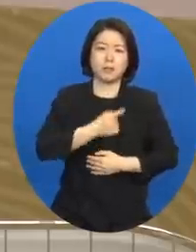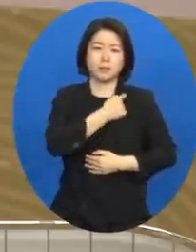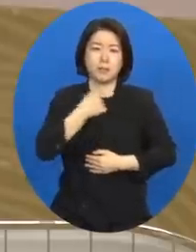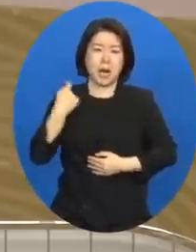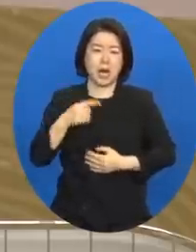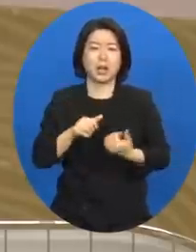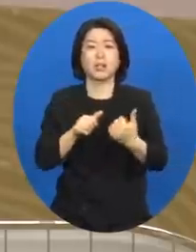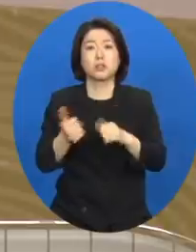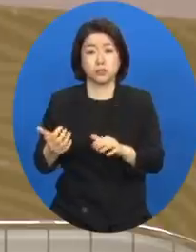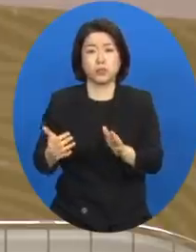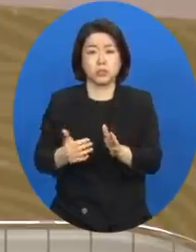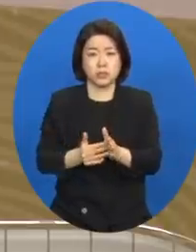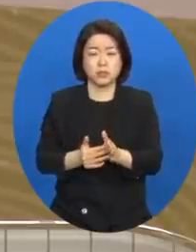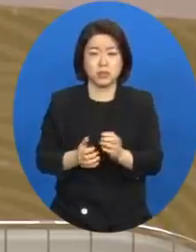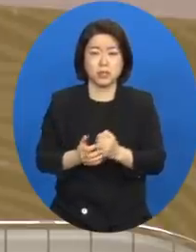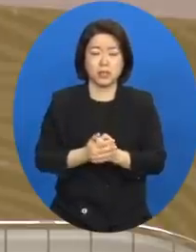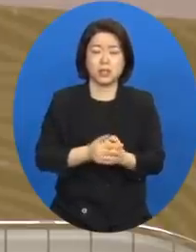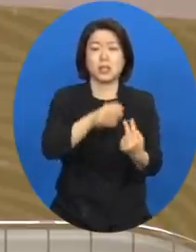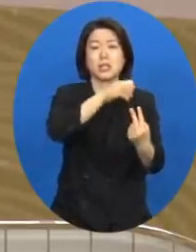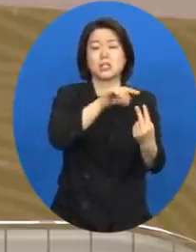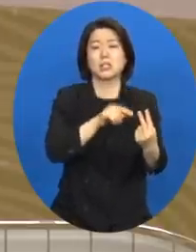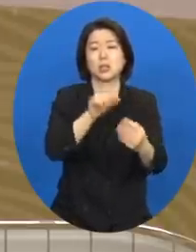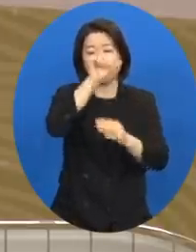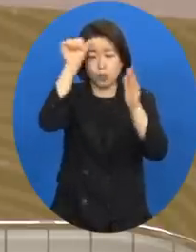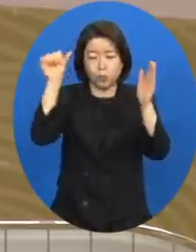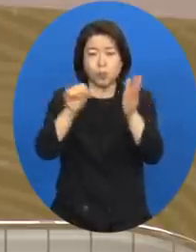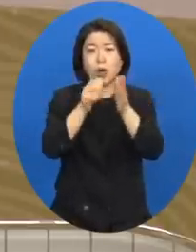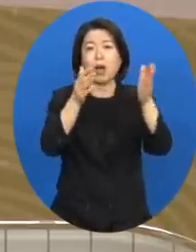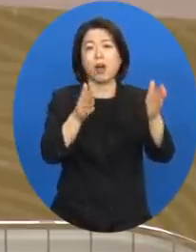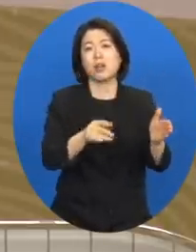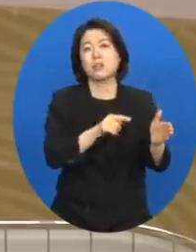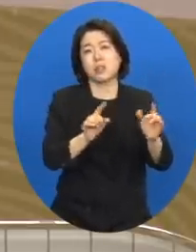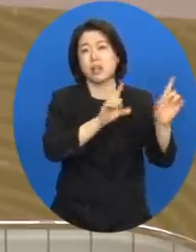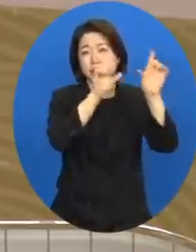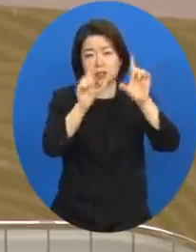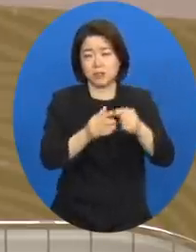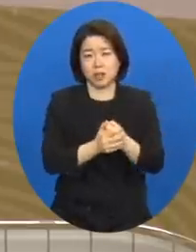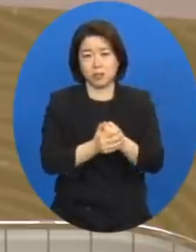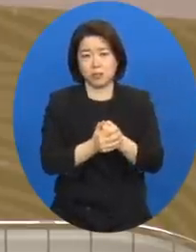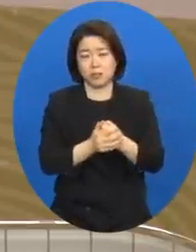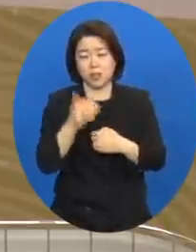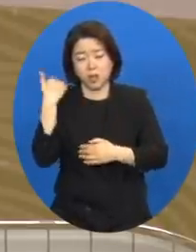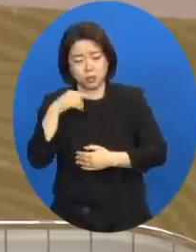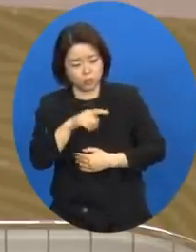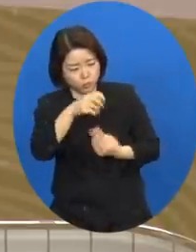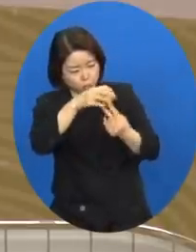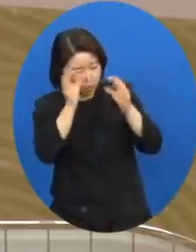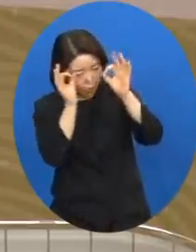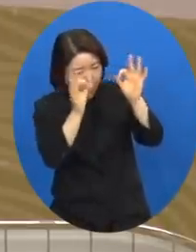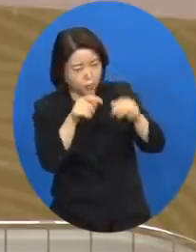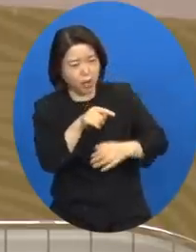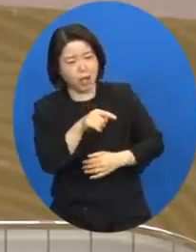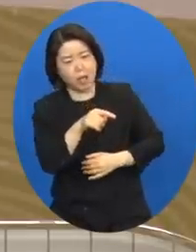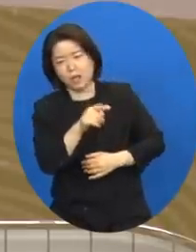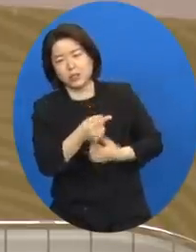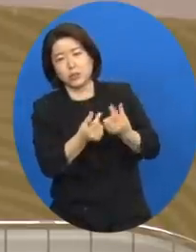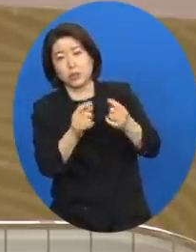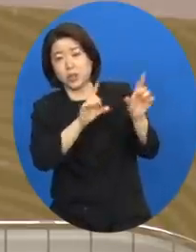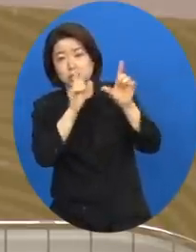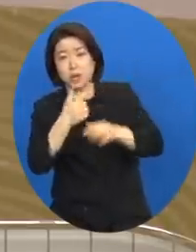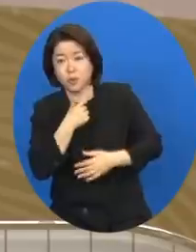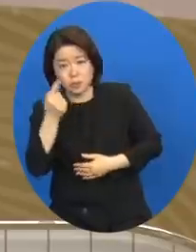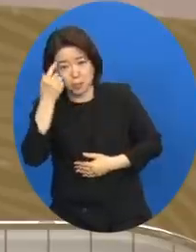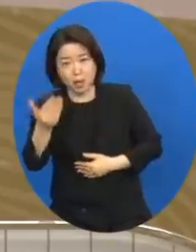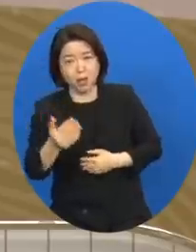죽습니다. 그게 세례요한의 생애예요. 누가 세례요한처럼 살고 싶겠어요? 세례요한의